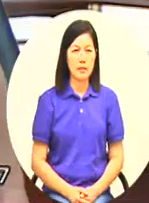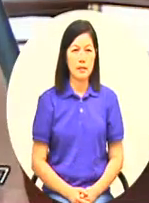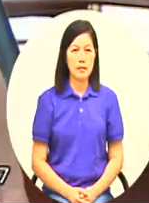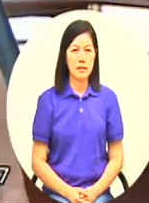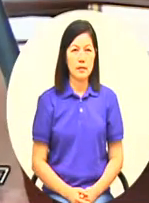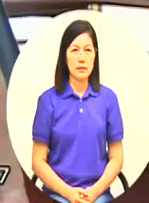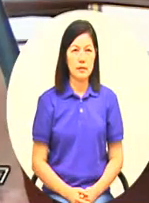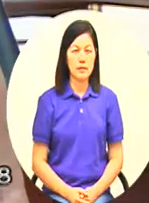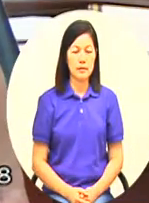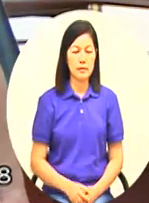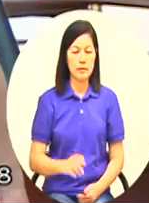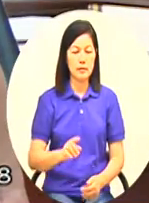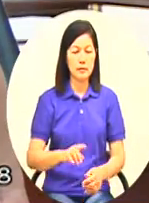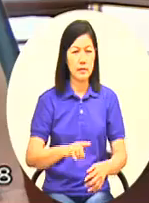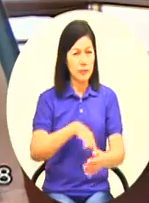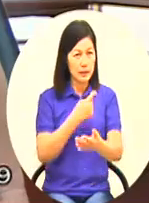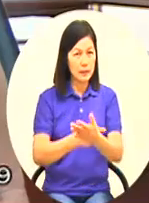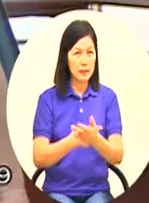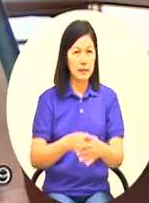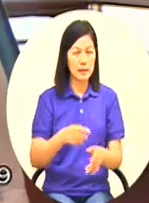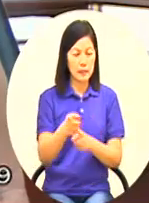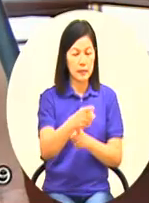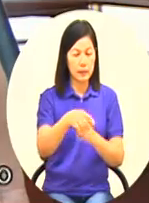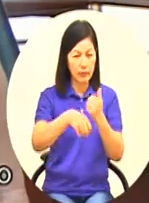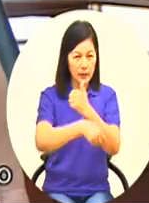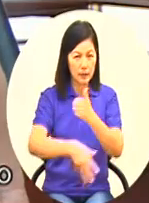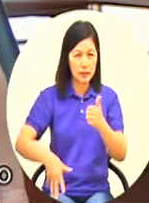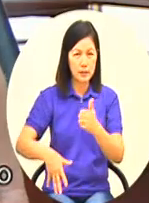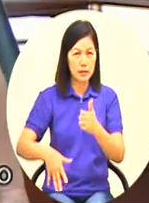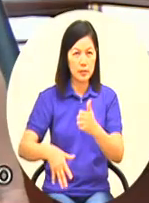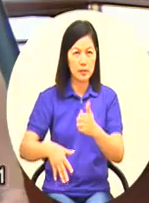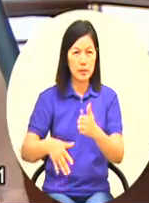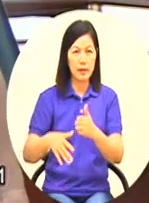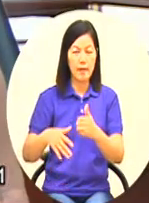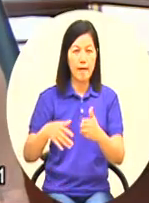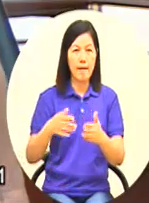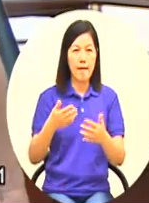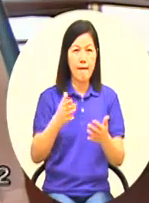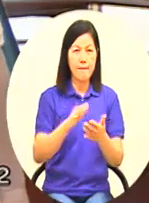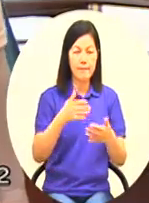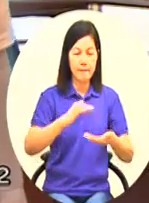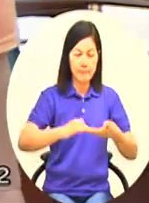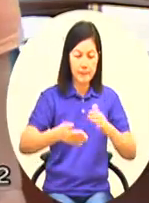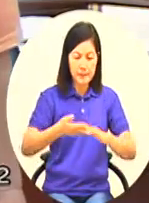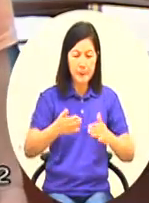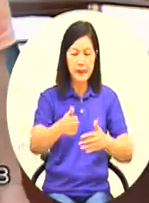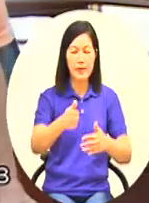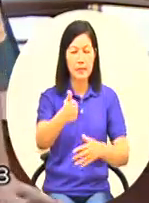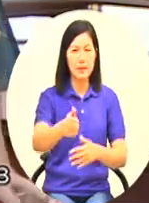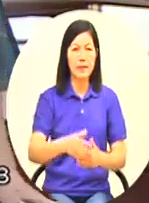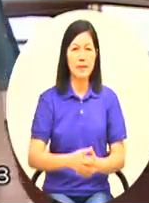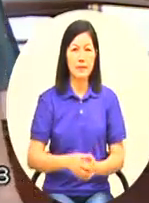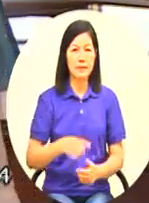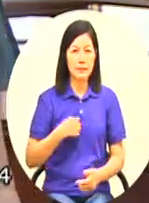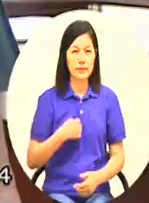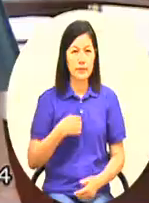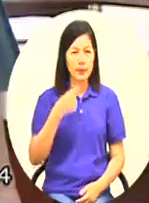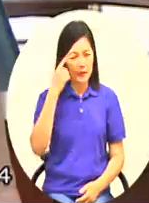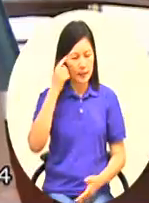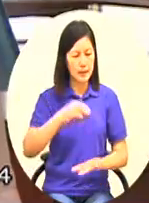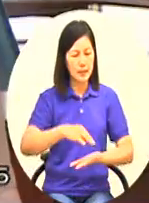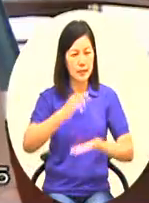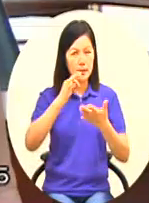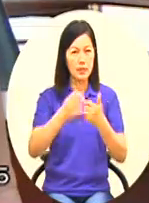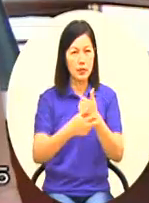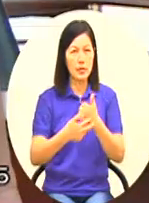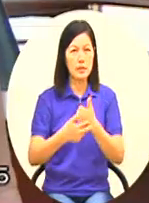哈，在整个消防体系里面呢，里面的和谐啊是有目共睹了。那今天我们局长我也给你肯定了，那也建议我们的卫生局